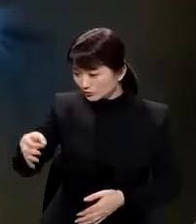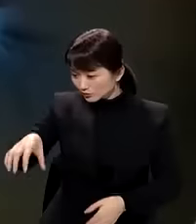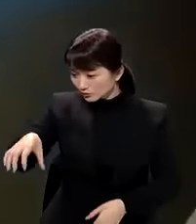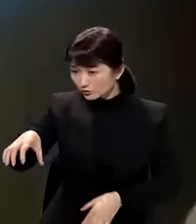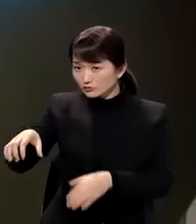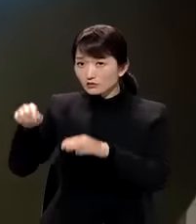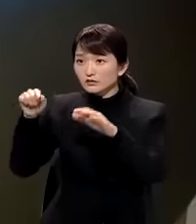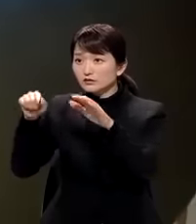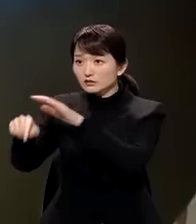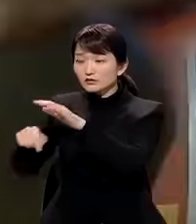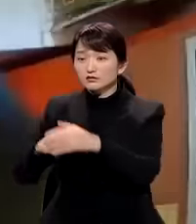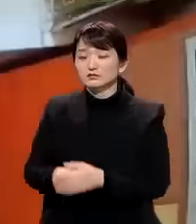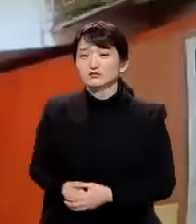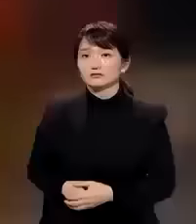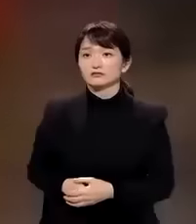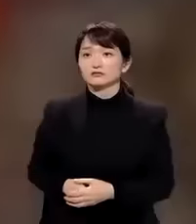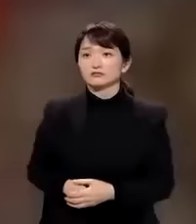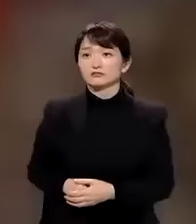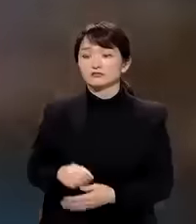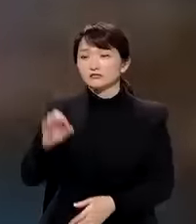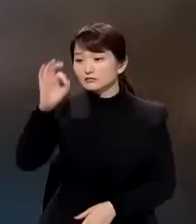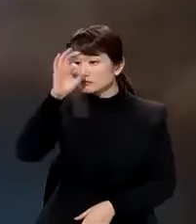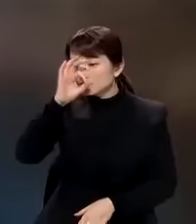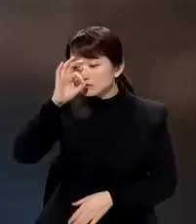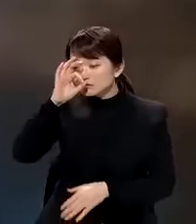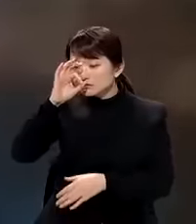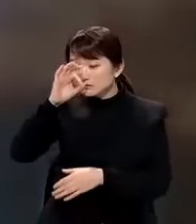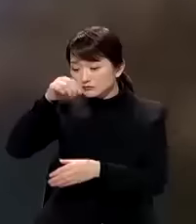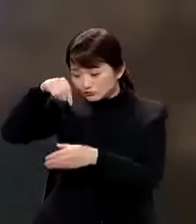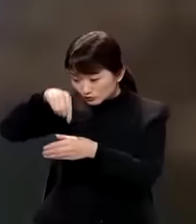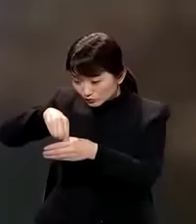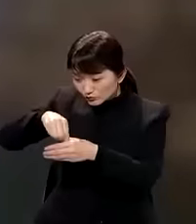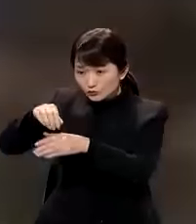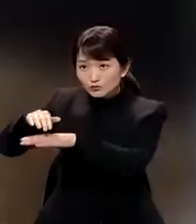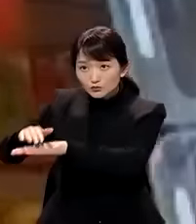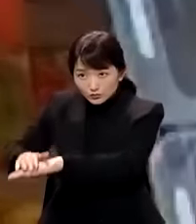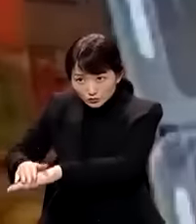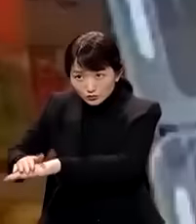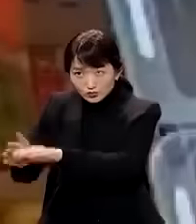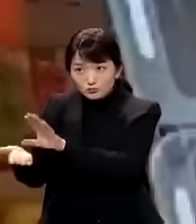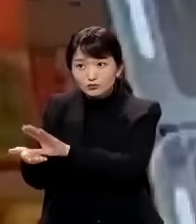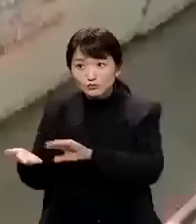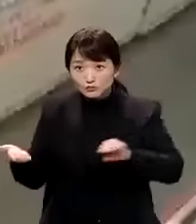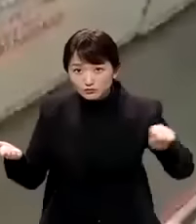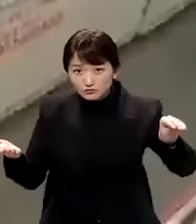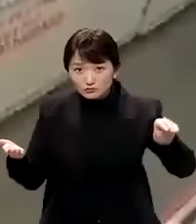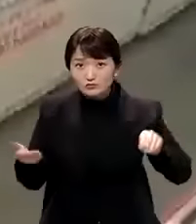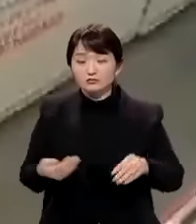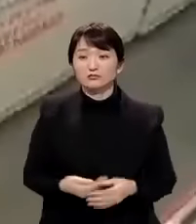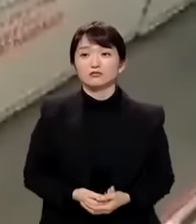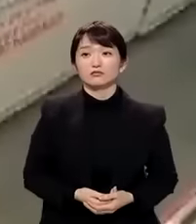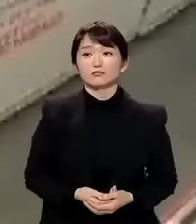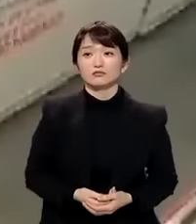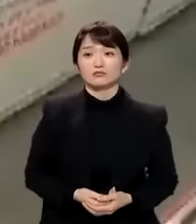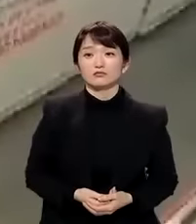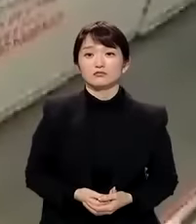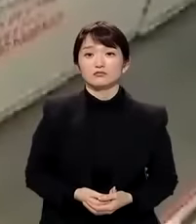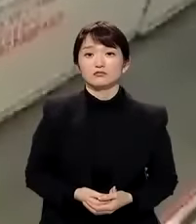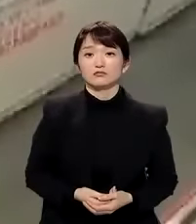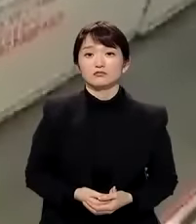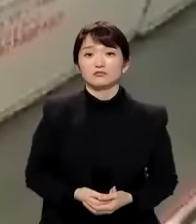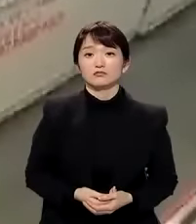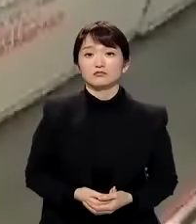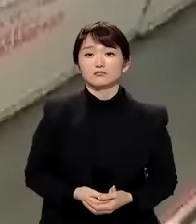저금통을 다시 내려 놓는데요 그리고 또 나갑니다 아하 이런 자 돼지 저금통을 들고 나갔다가 다시 갖고